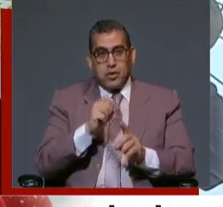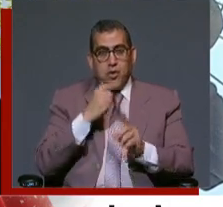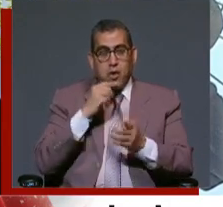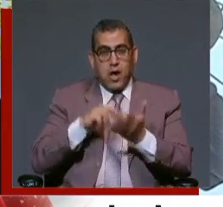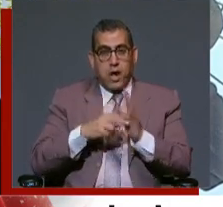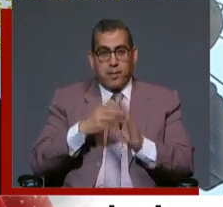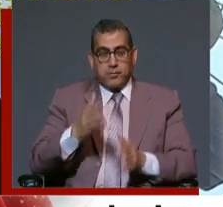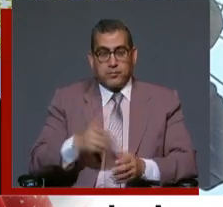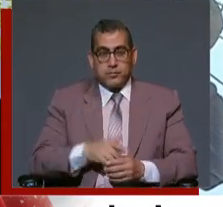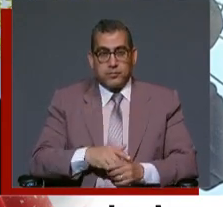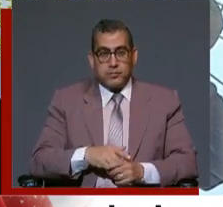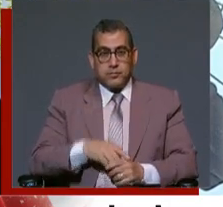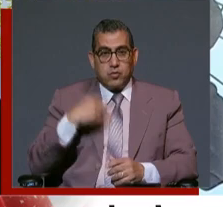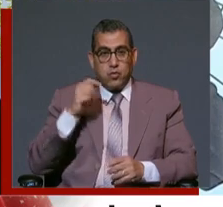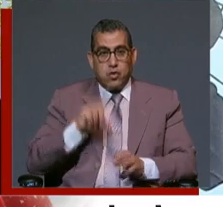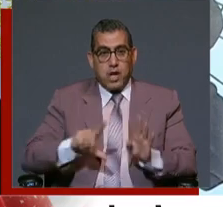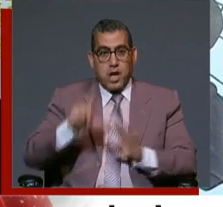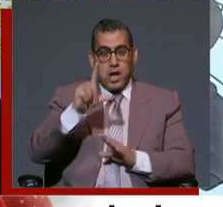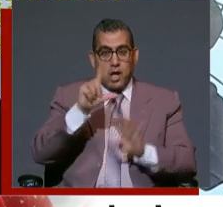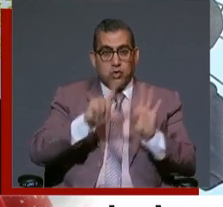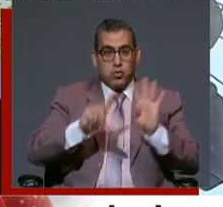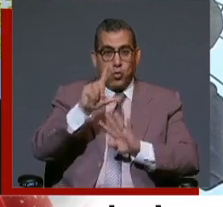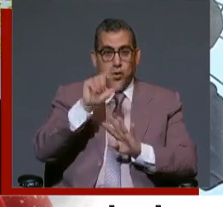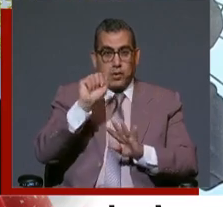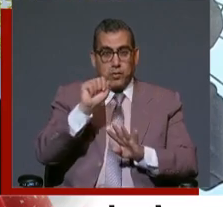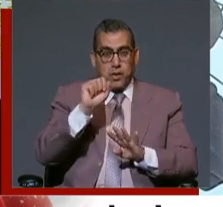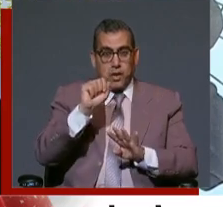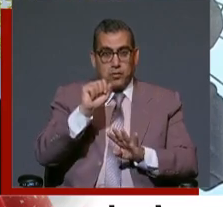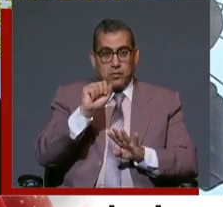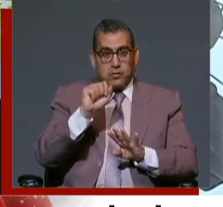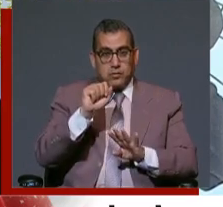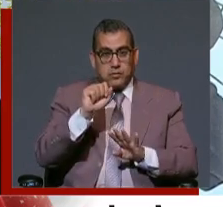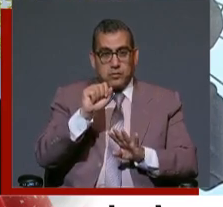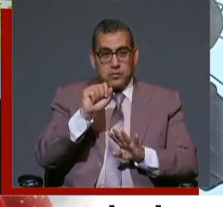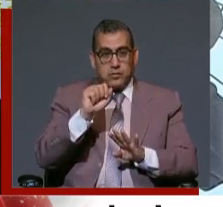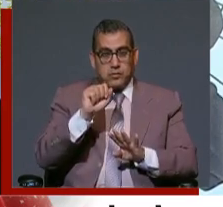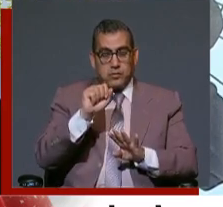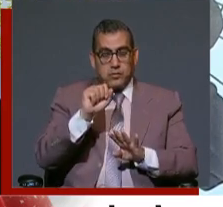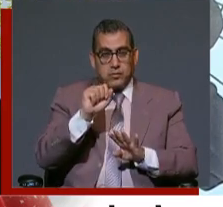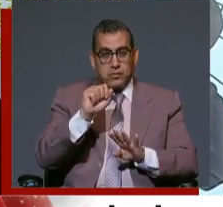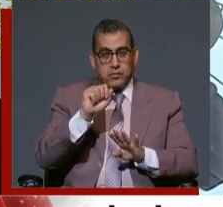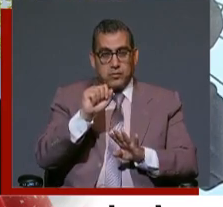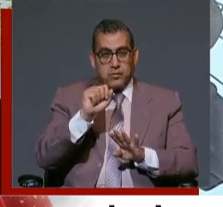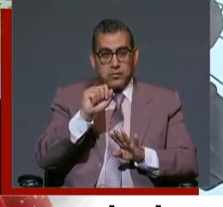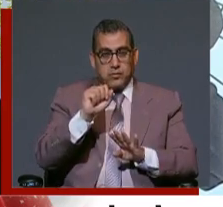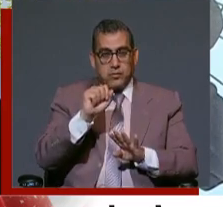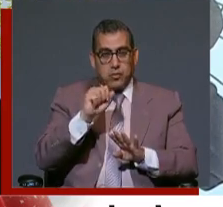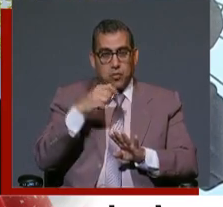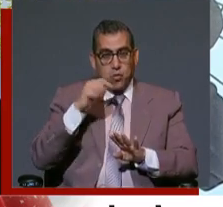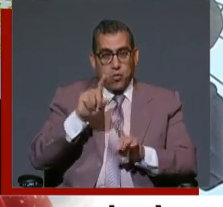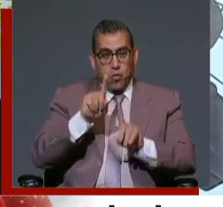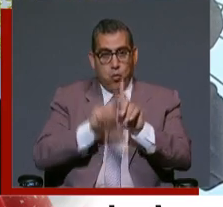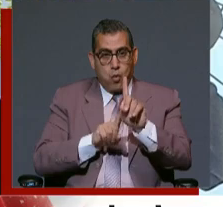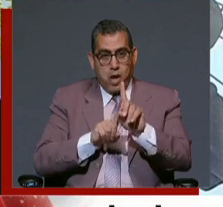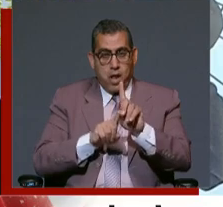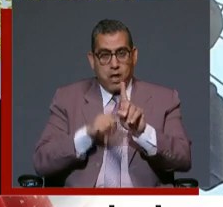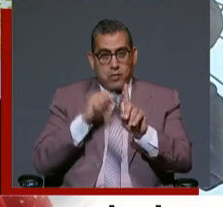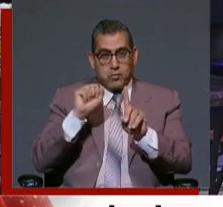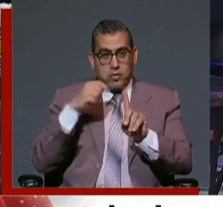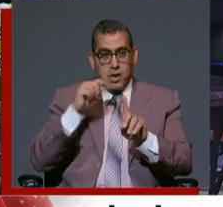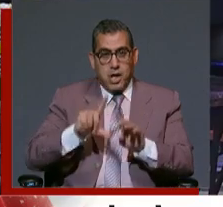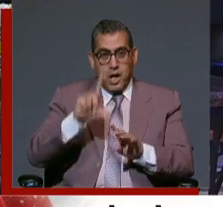نجيرنتي، ورئيس الوزراء سيد أكوبوكا وسعادة جواكيم سيشانو